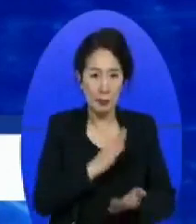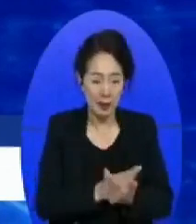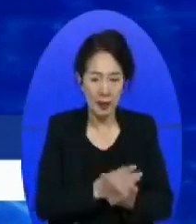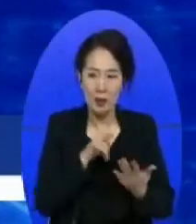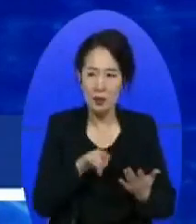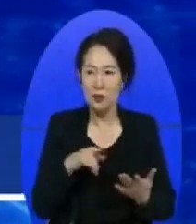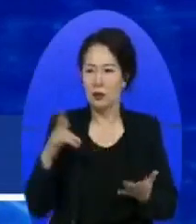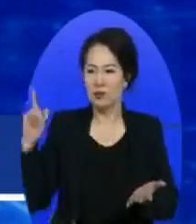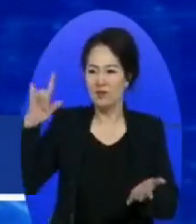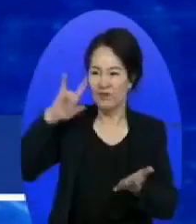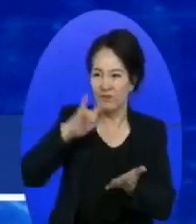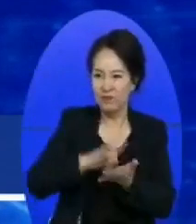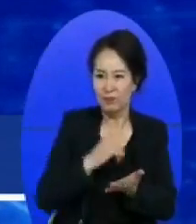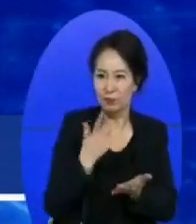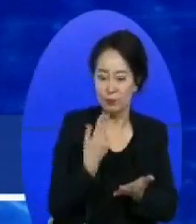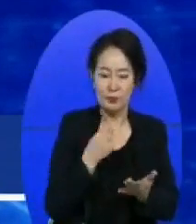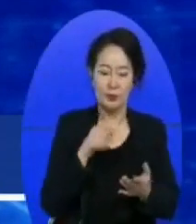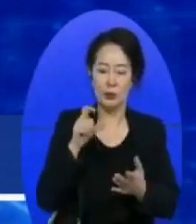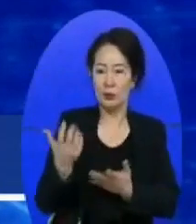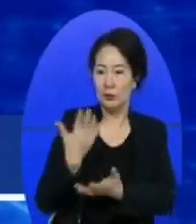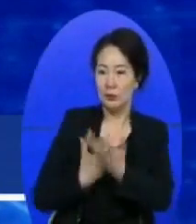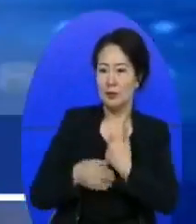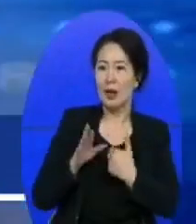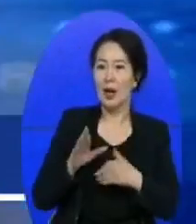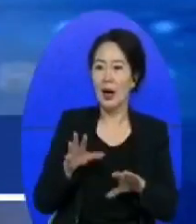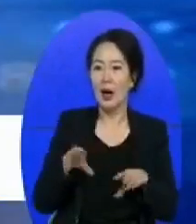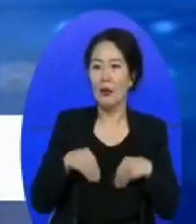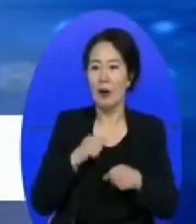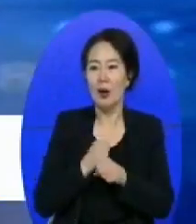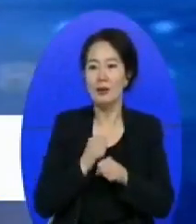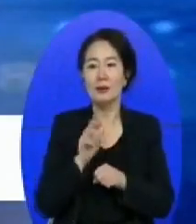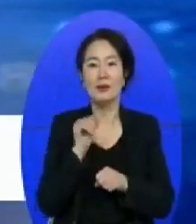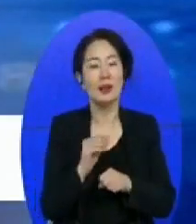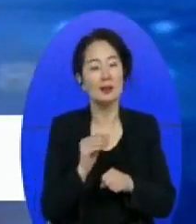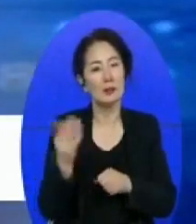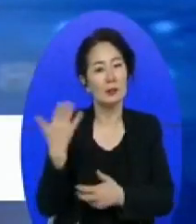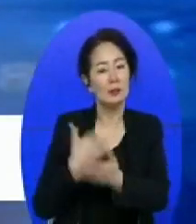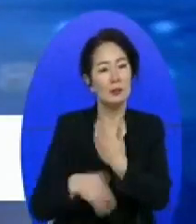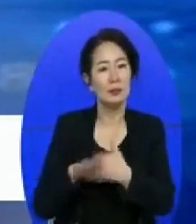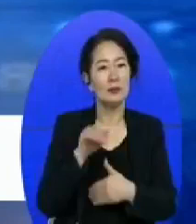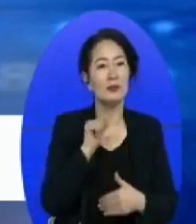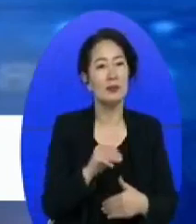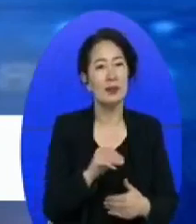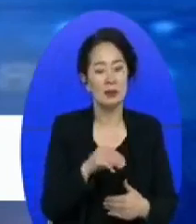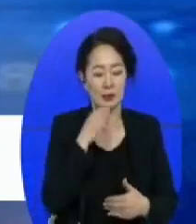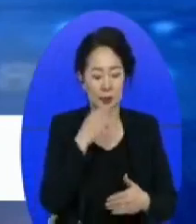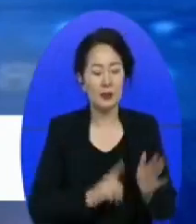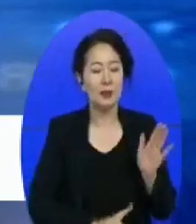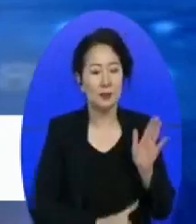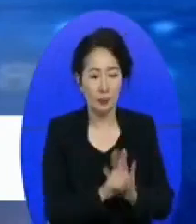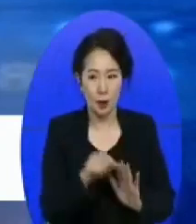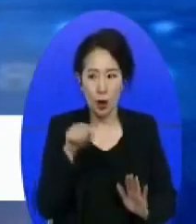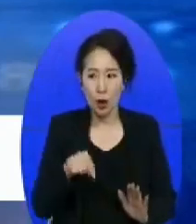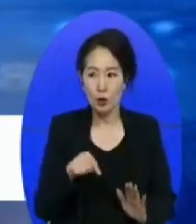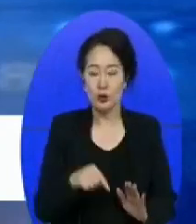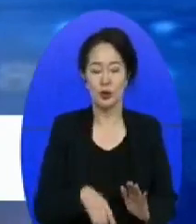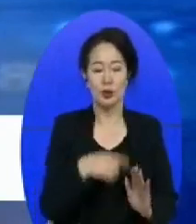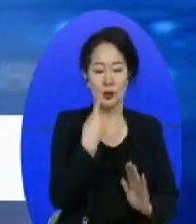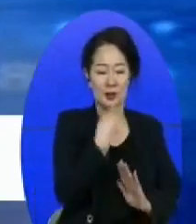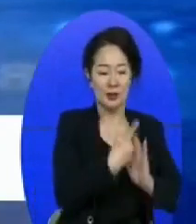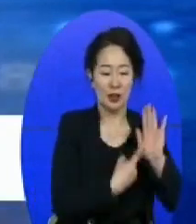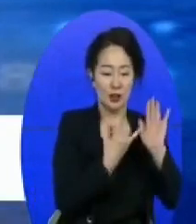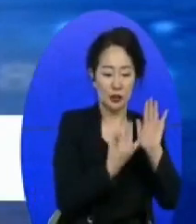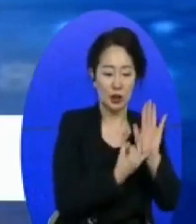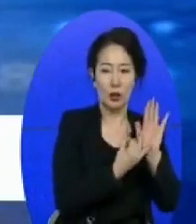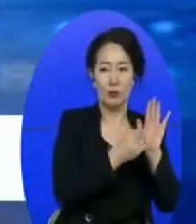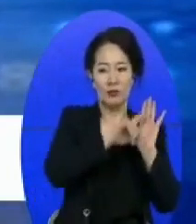яг зорчигчдоо агарын хүлгүүдэд яаж хүлээж авч ажиллаж байгаа вэ? Энэ талаар мэдээлэл эхлэе. Ер нь өнөөдрийн байдлаар 1-р сарын 7-ноос хойш